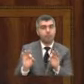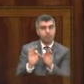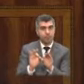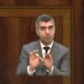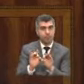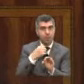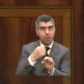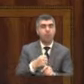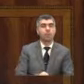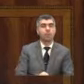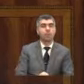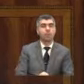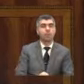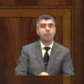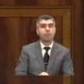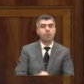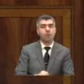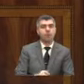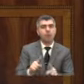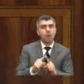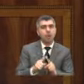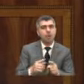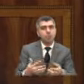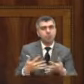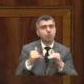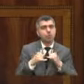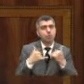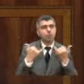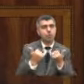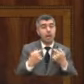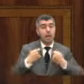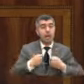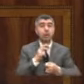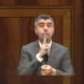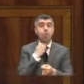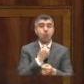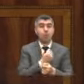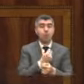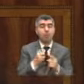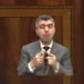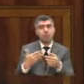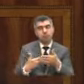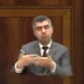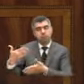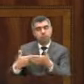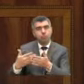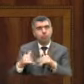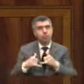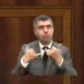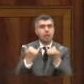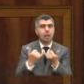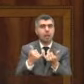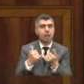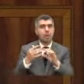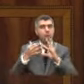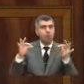لك. ملي كنتو كتجمعوا ديروا هذا القرار، سيد رئيس الحكومه قال لنا هنا بانه كان اخذ ورد وعطاء واخذ ورد. ديك